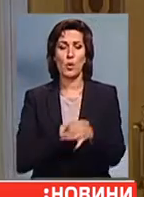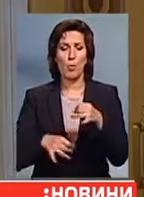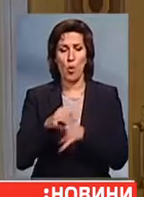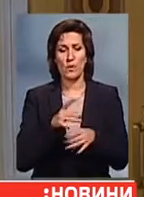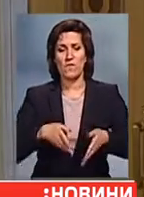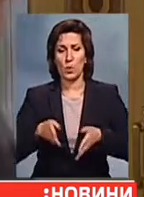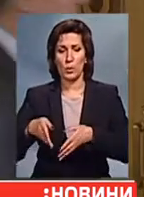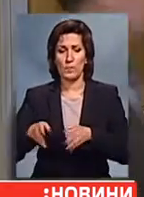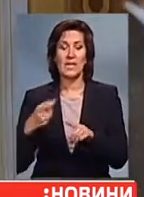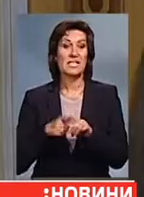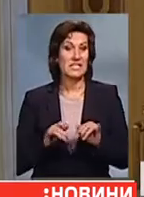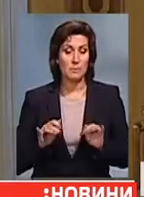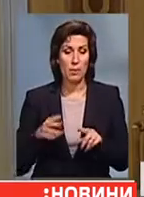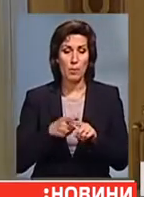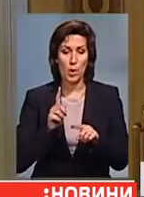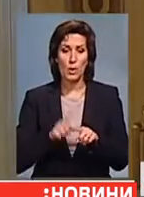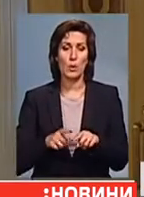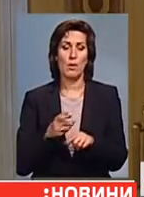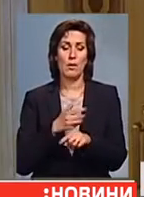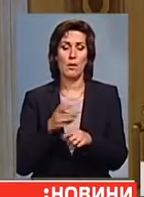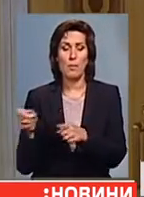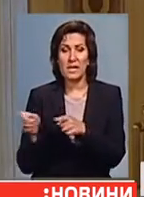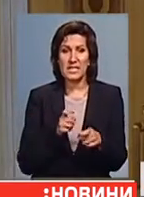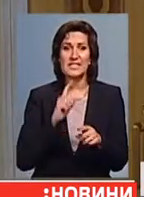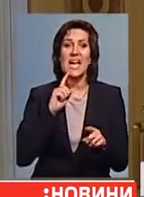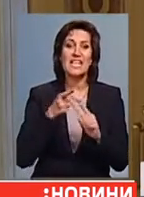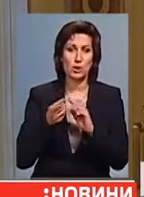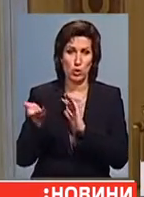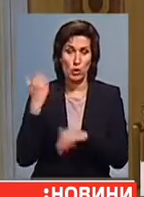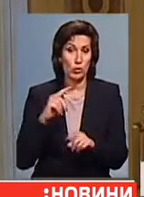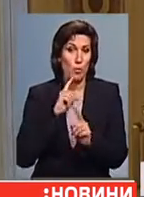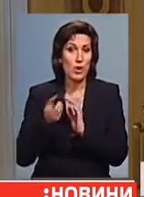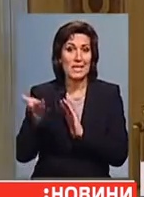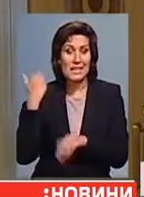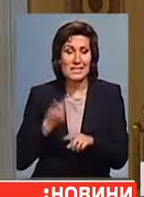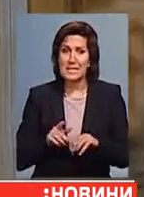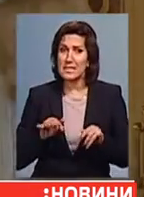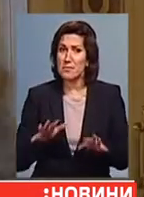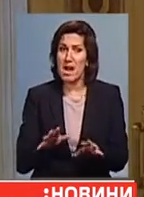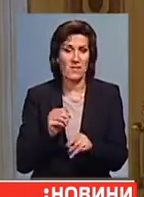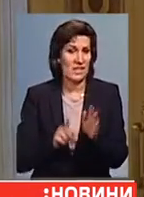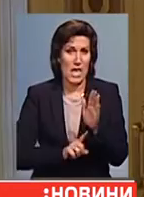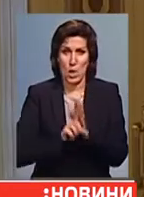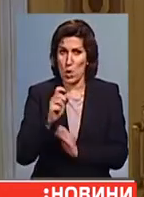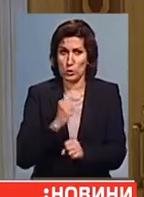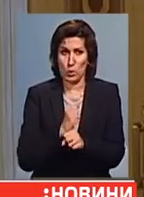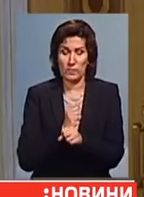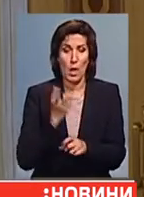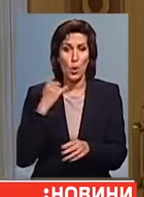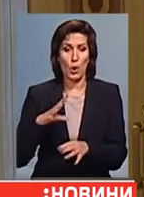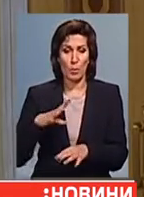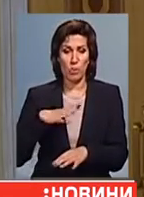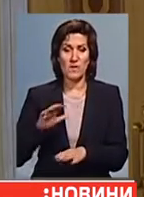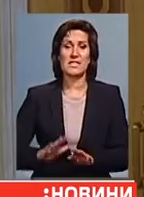обговорюють у кулуарах. Ті справи, по яким його притягують, вони річної давності. Чому рік назад ці справи не розкручувалися? Коли він був, до